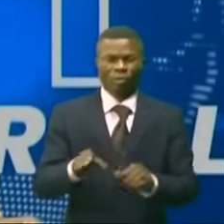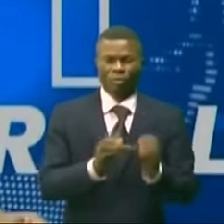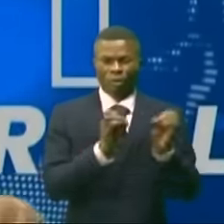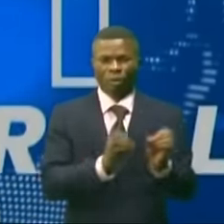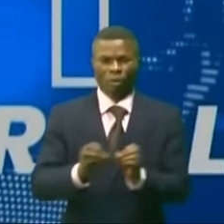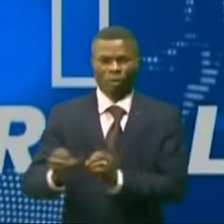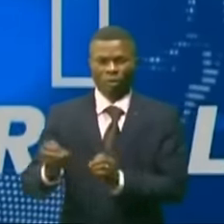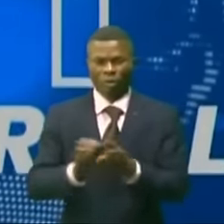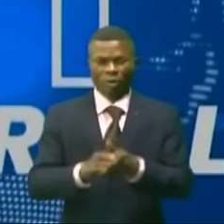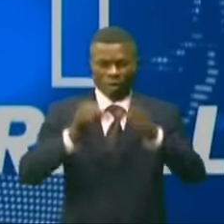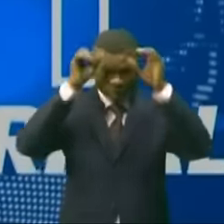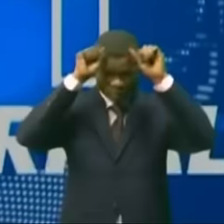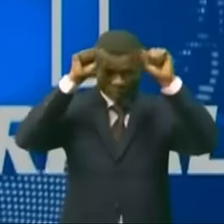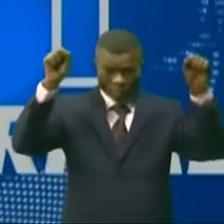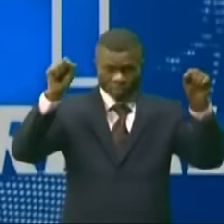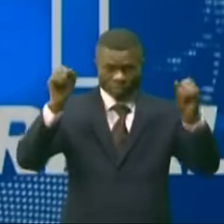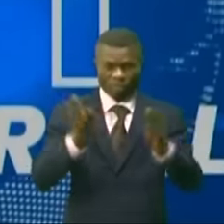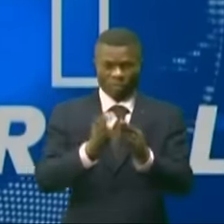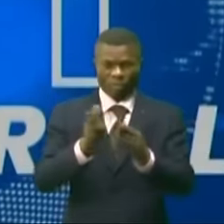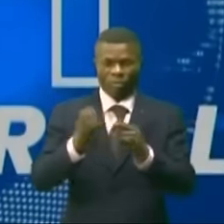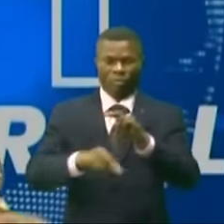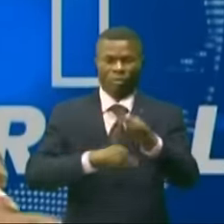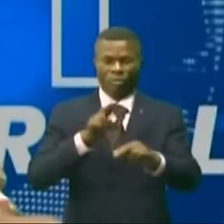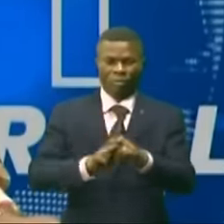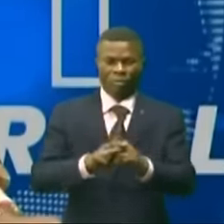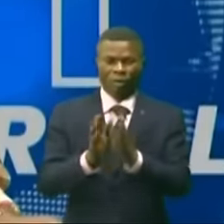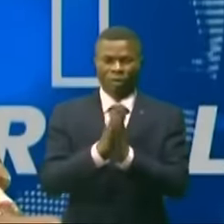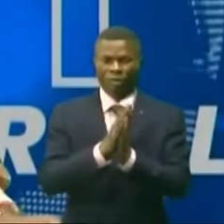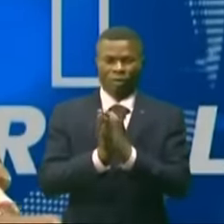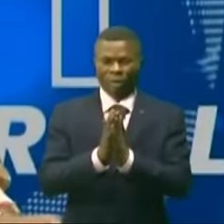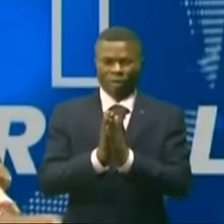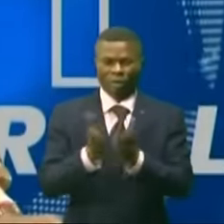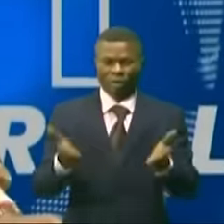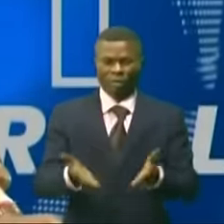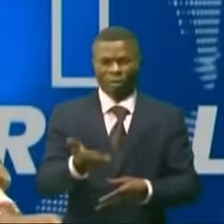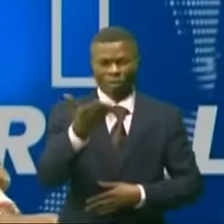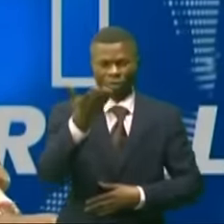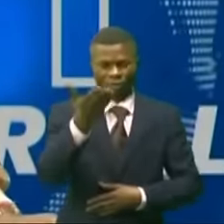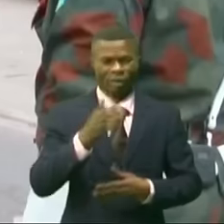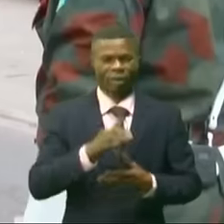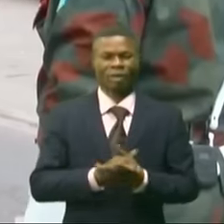présidée par le président de l'Assemblée nationale vital Caméré